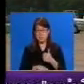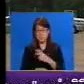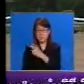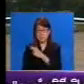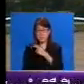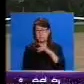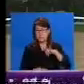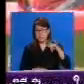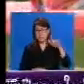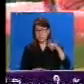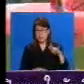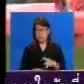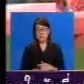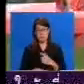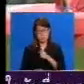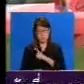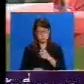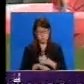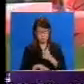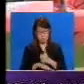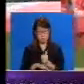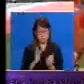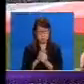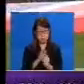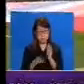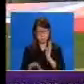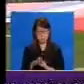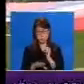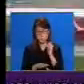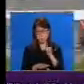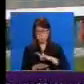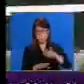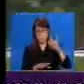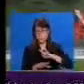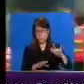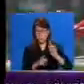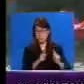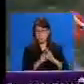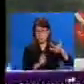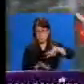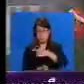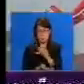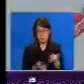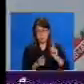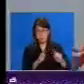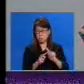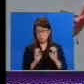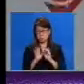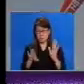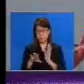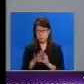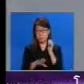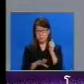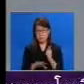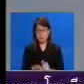ากรจินจันทร์หรือกัปตันแอสเปอร์นักบินมืออาชีพเจ้าของโชว์บินผัดแผลงของเครื่อง Extra 300บอกว่าจะเป็นนัก